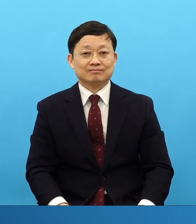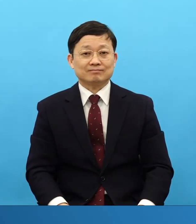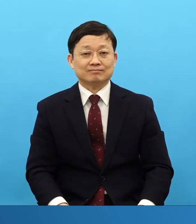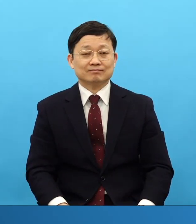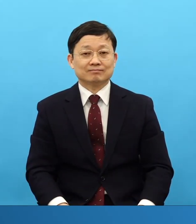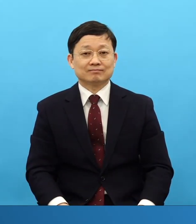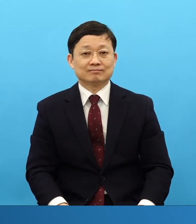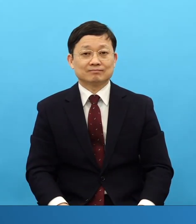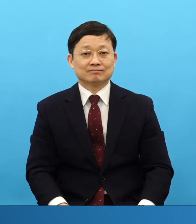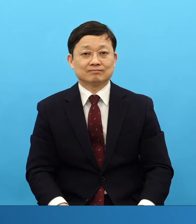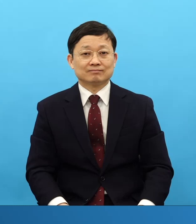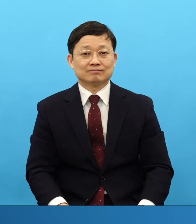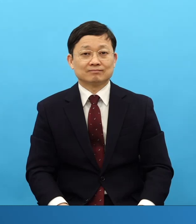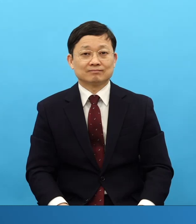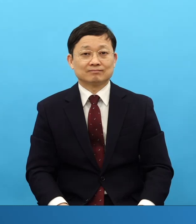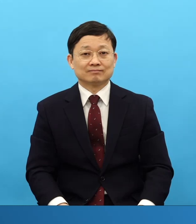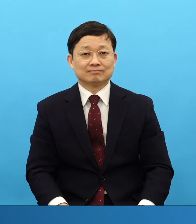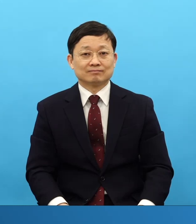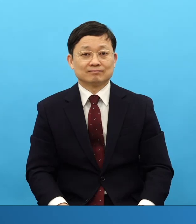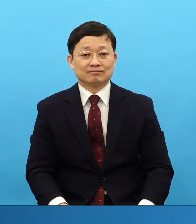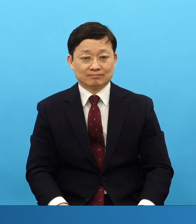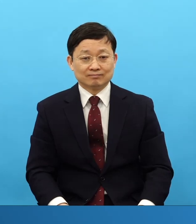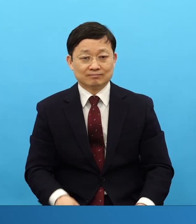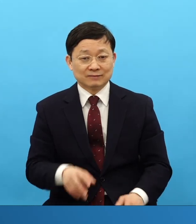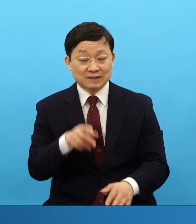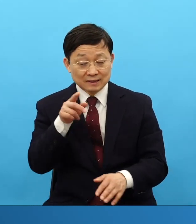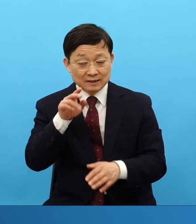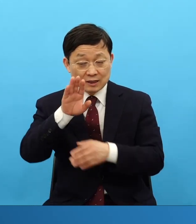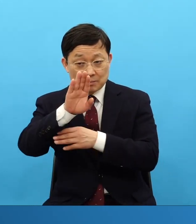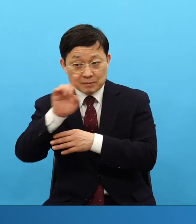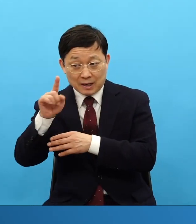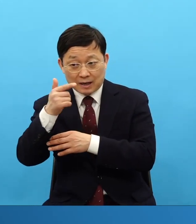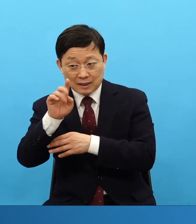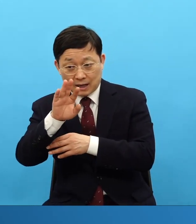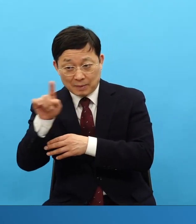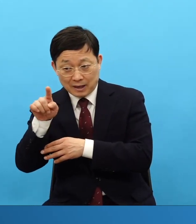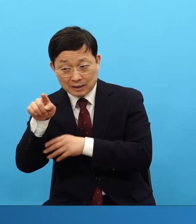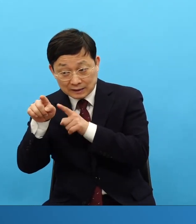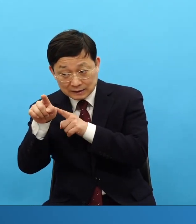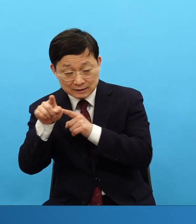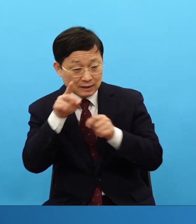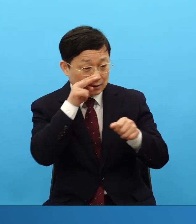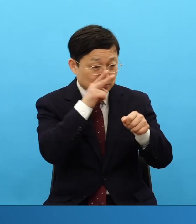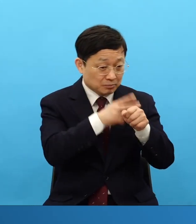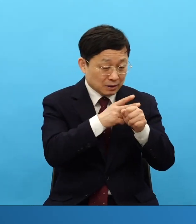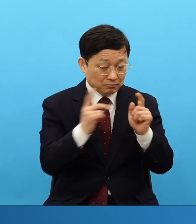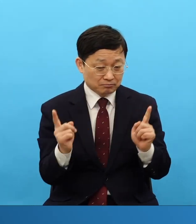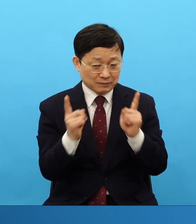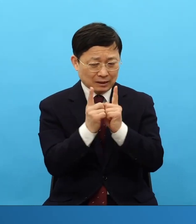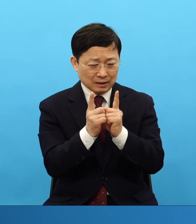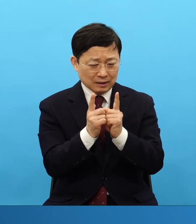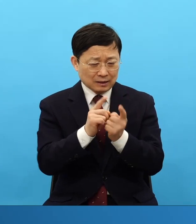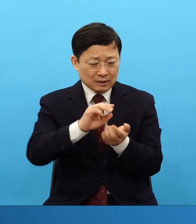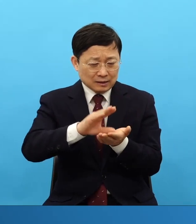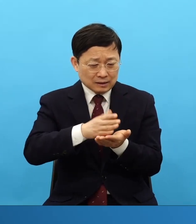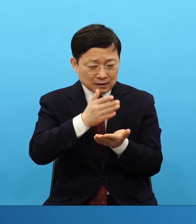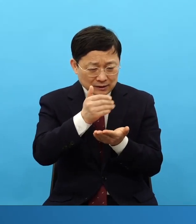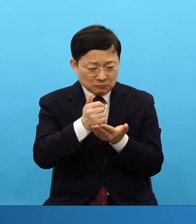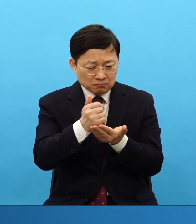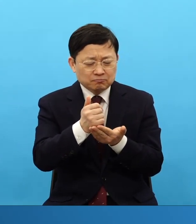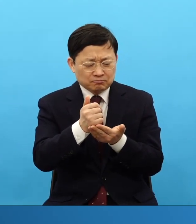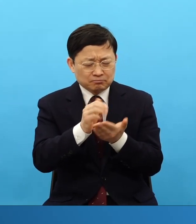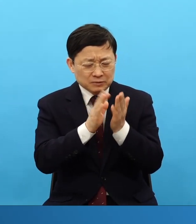그리스도와 동행했던 모든 부분들을 캐치한 거예요. He was able to catch up on all the things that occurred with Christ. 자, 타임이